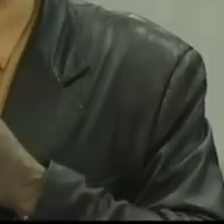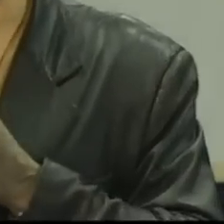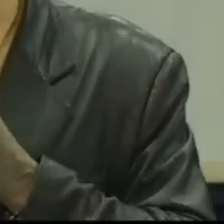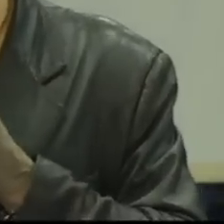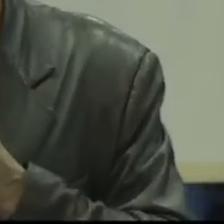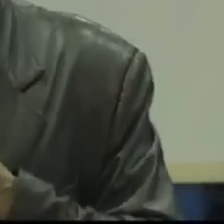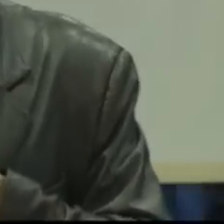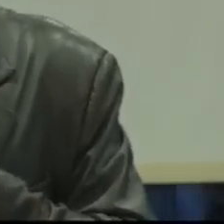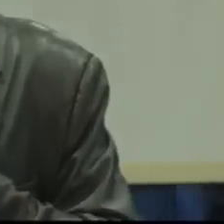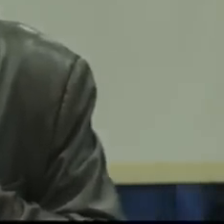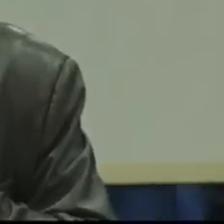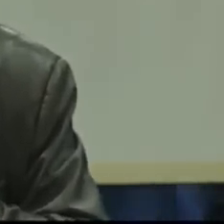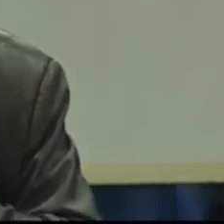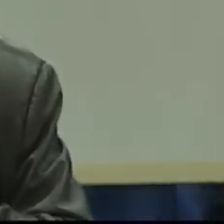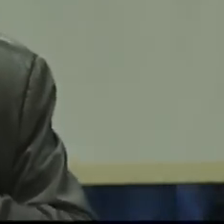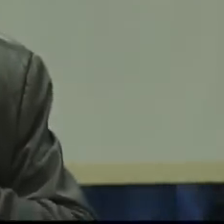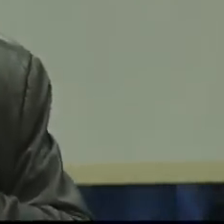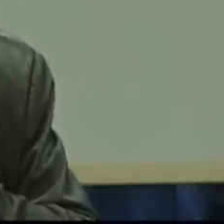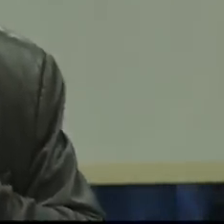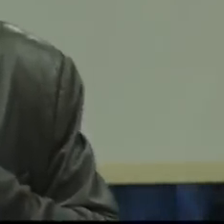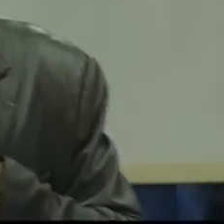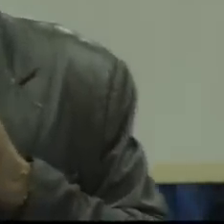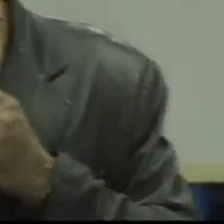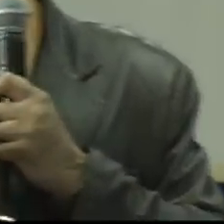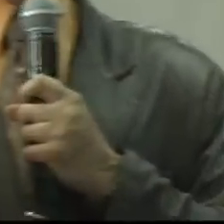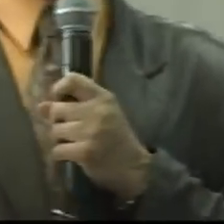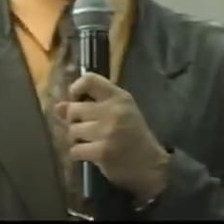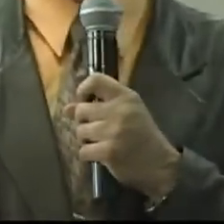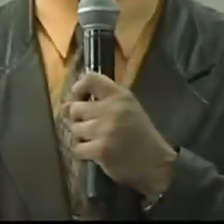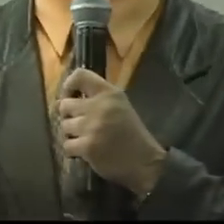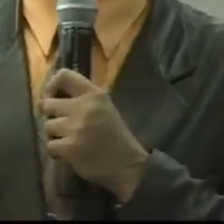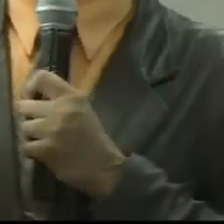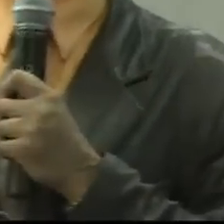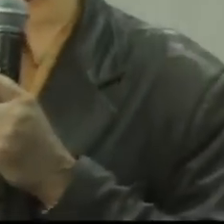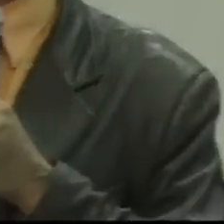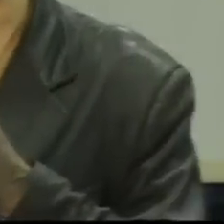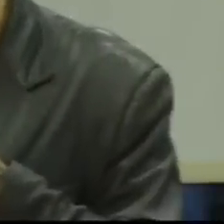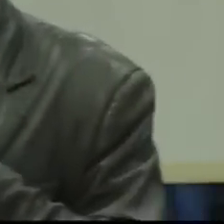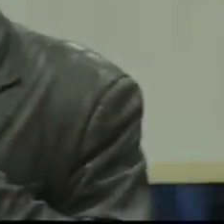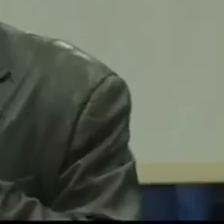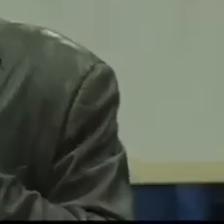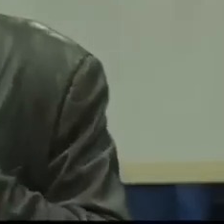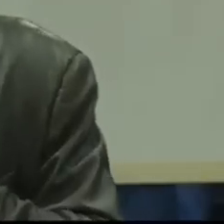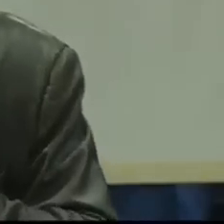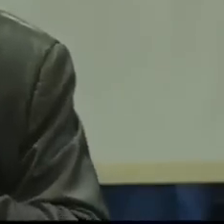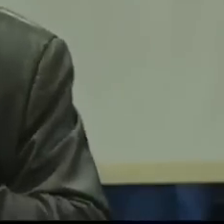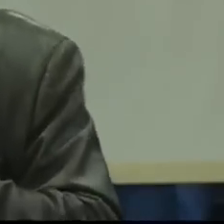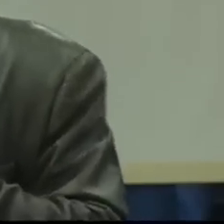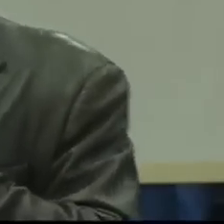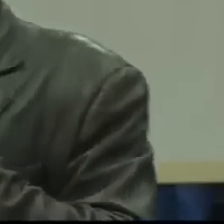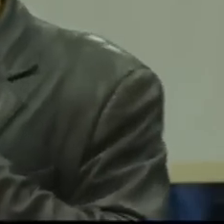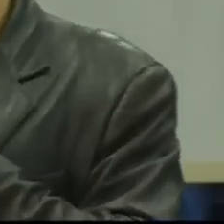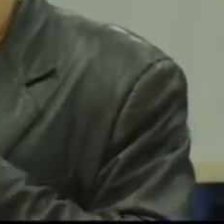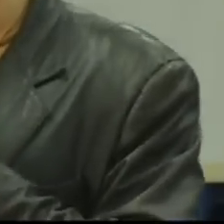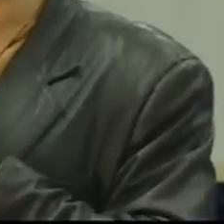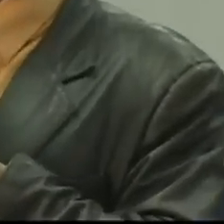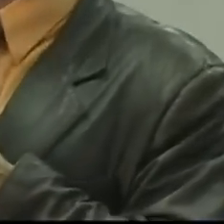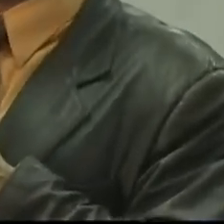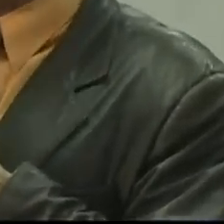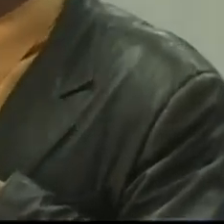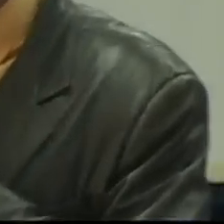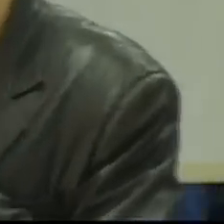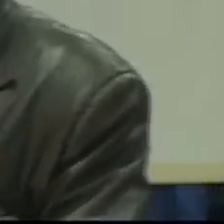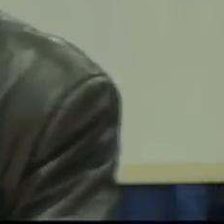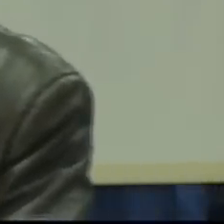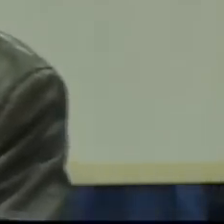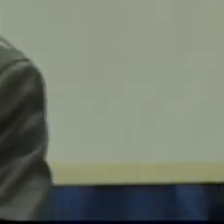каждого, Господи, и меня благослови, Боже, чтобы все свои трудности я мог побеждать Духом Твоим, Словом Твоим, все проходя